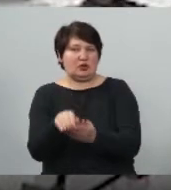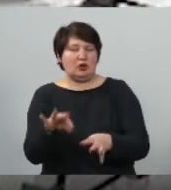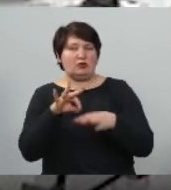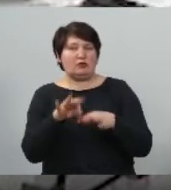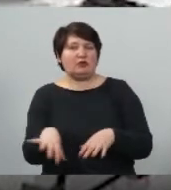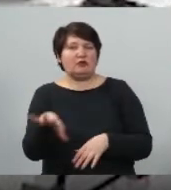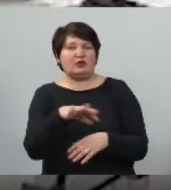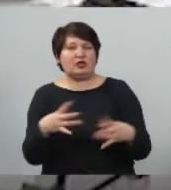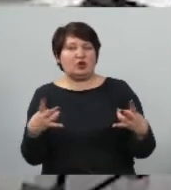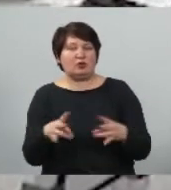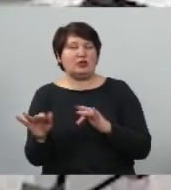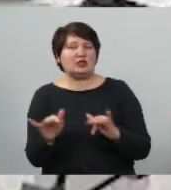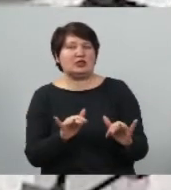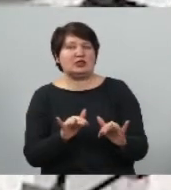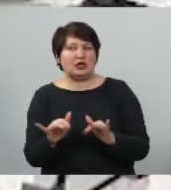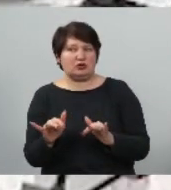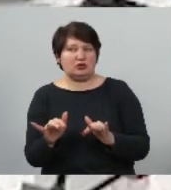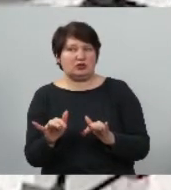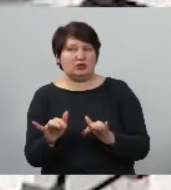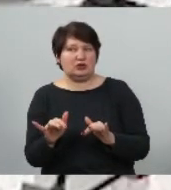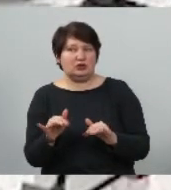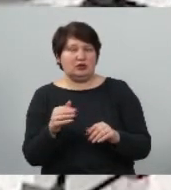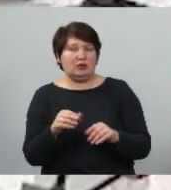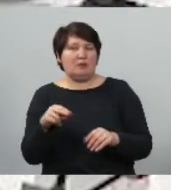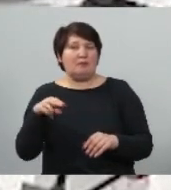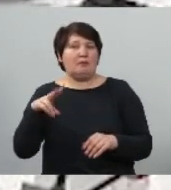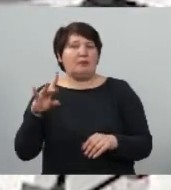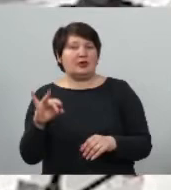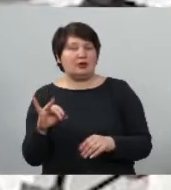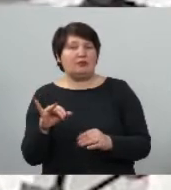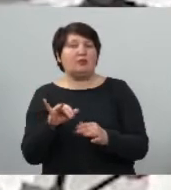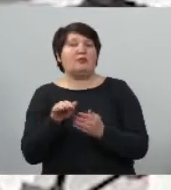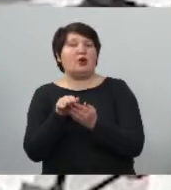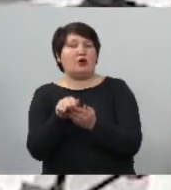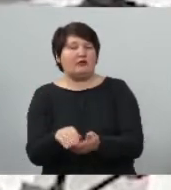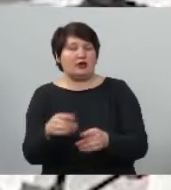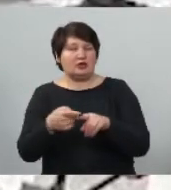заходи протиепідемічні при похованні даної жінки.